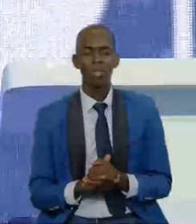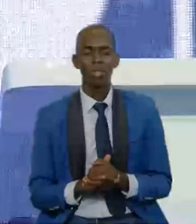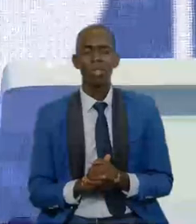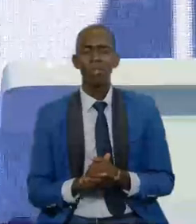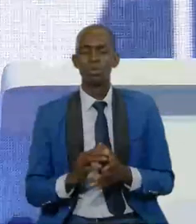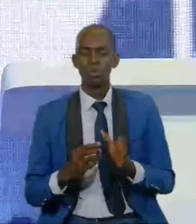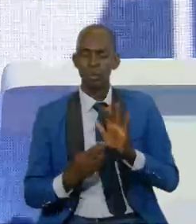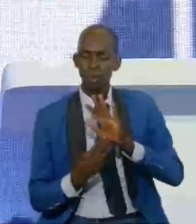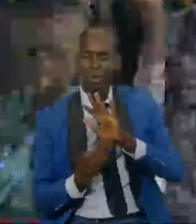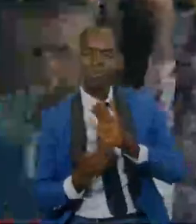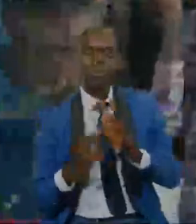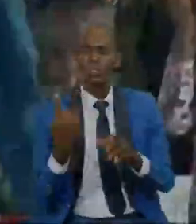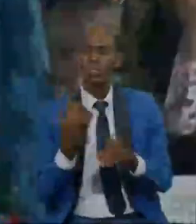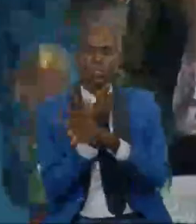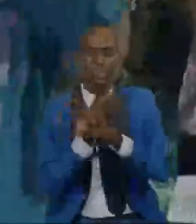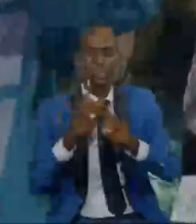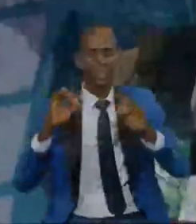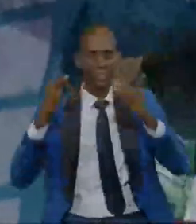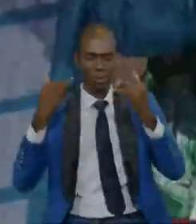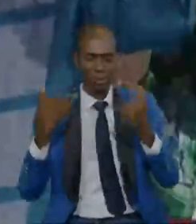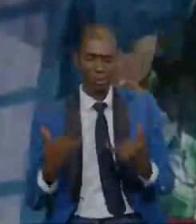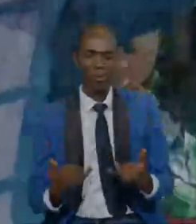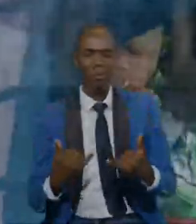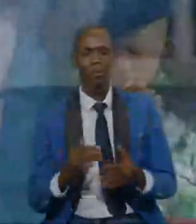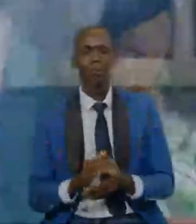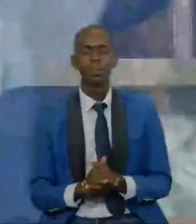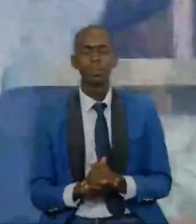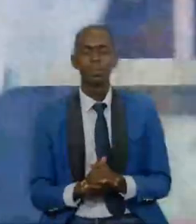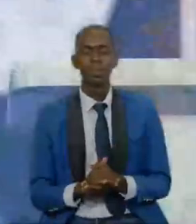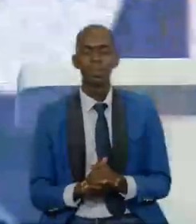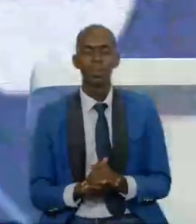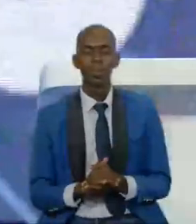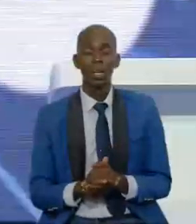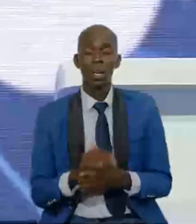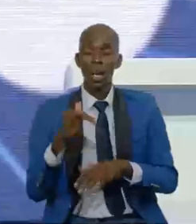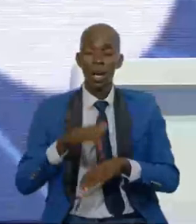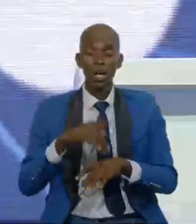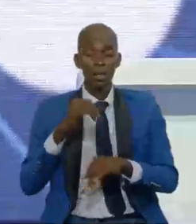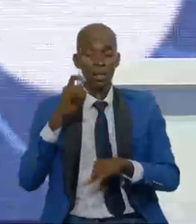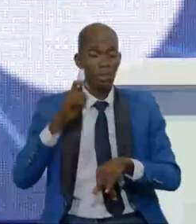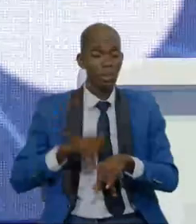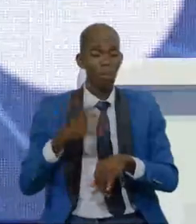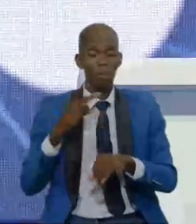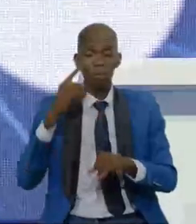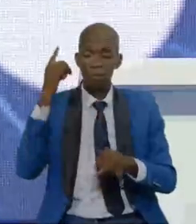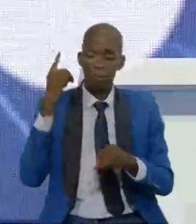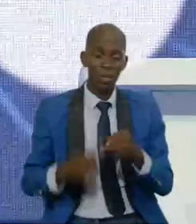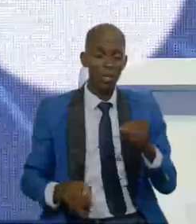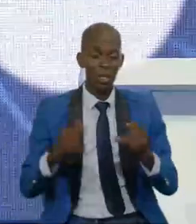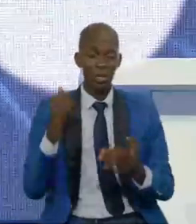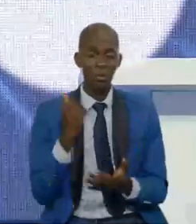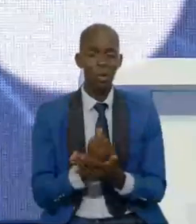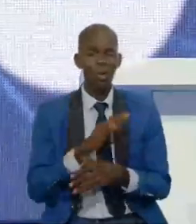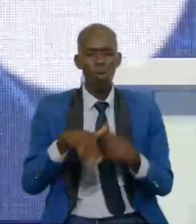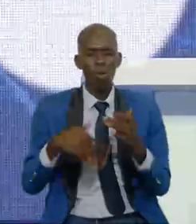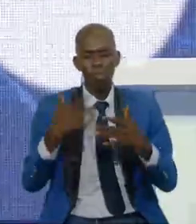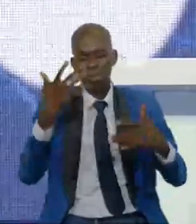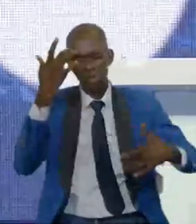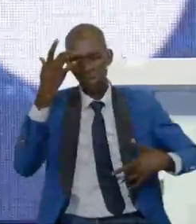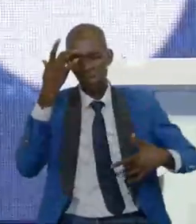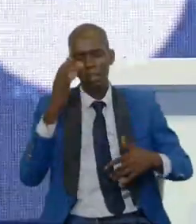deliverance now. Manifeste la délivrance maintenant. At the time of the final amen. All the sicknesses, all